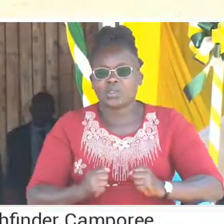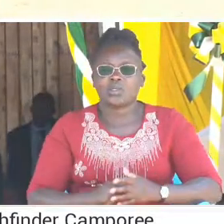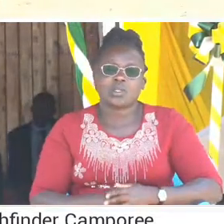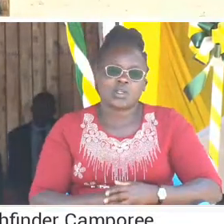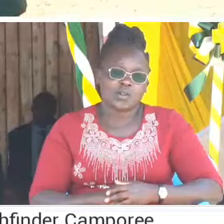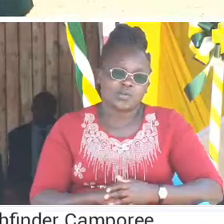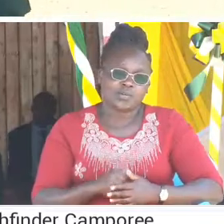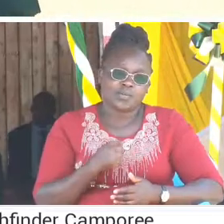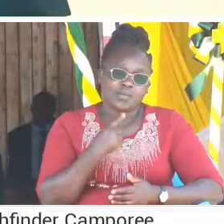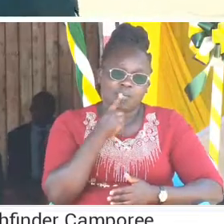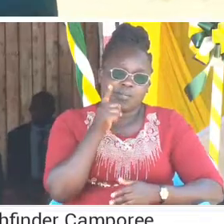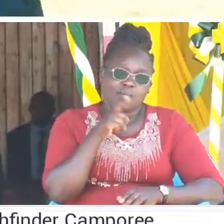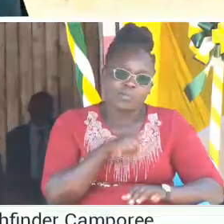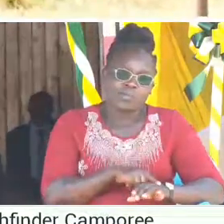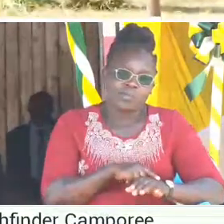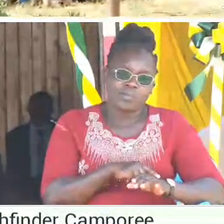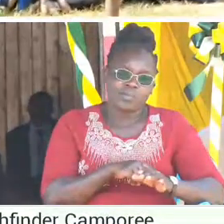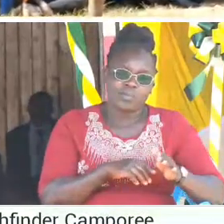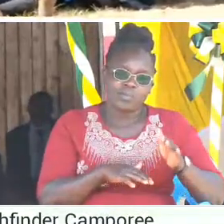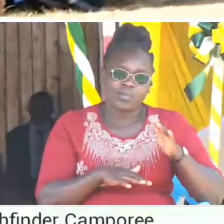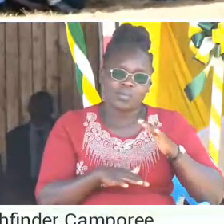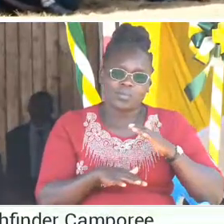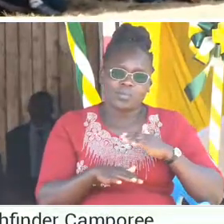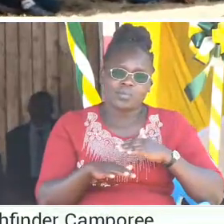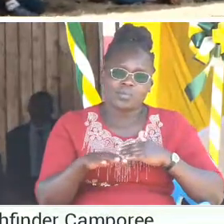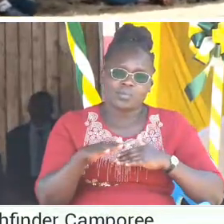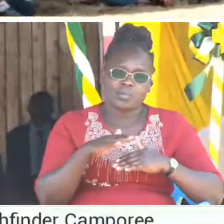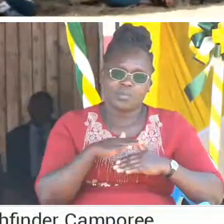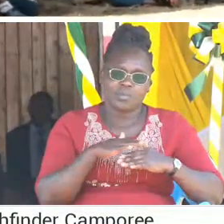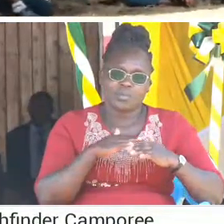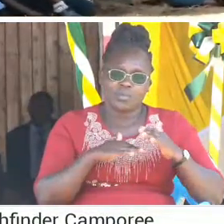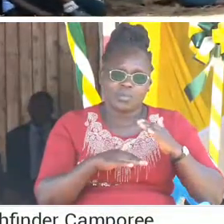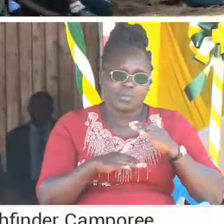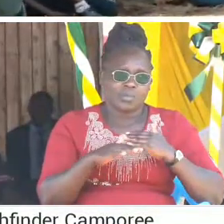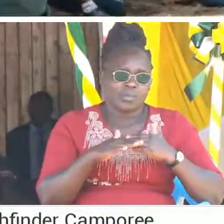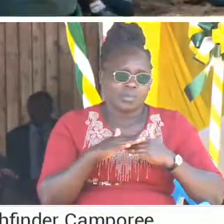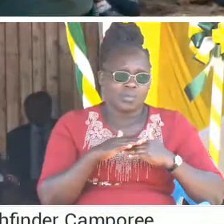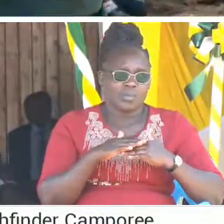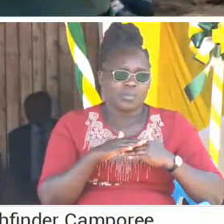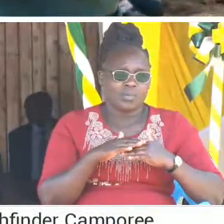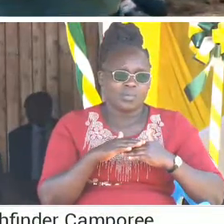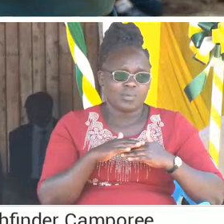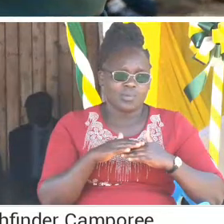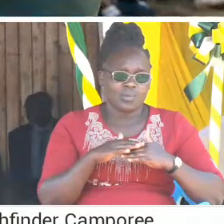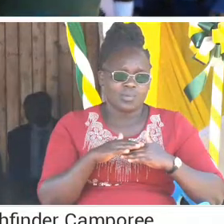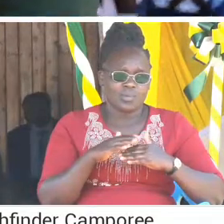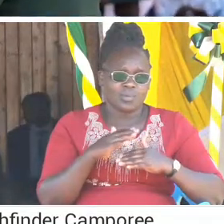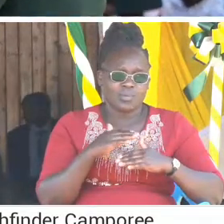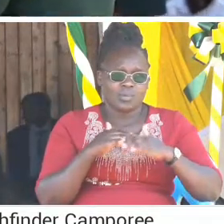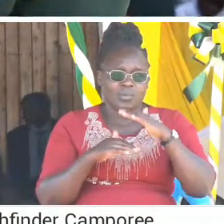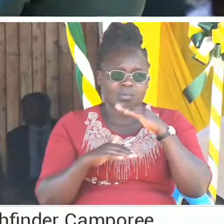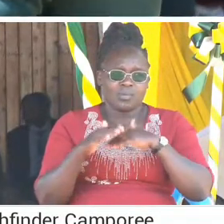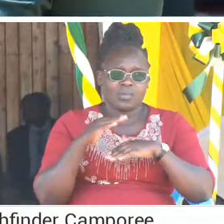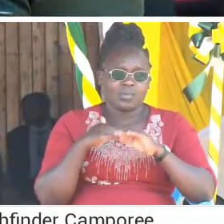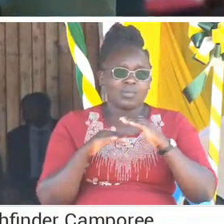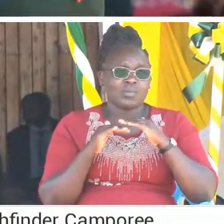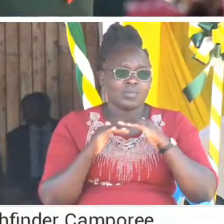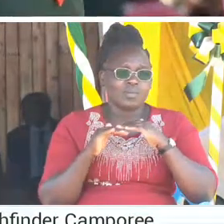Unapopanda kwenye ranks za mafanikio na unapanda peke yako, huna